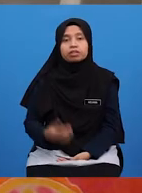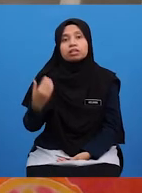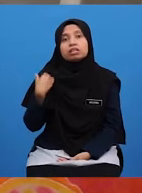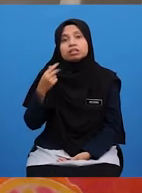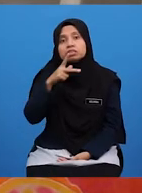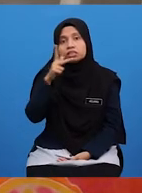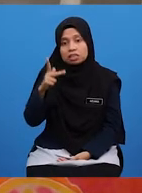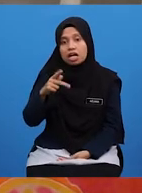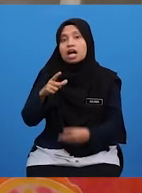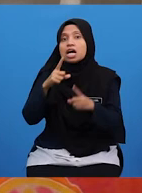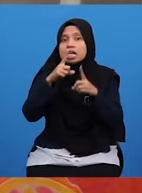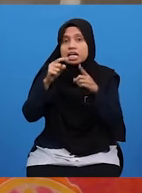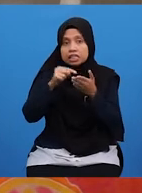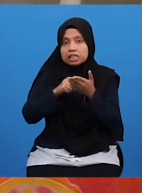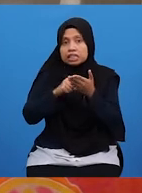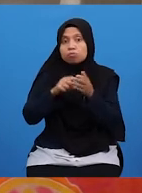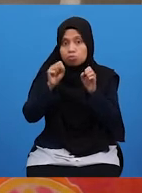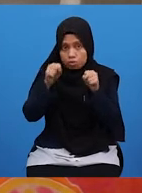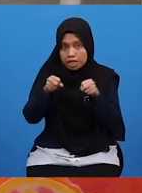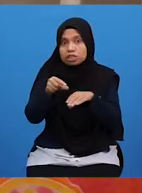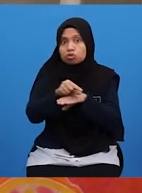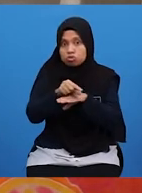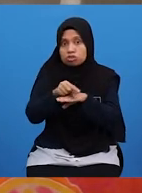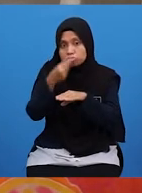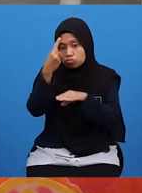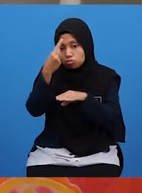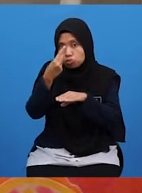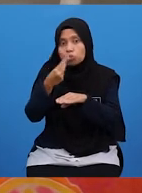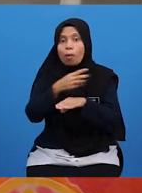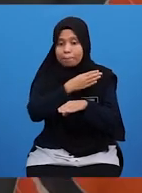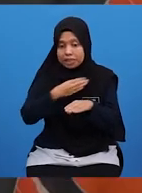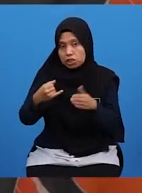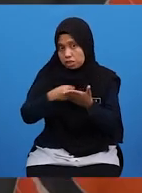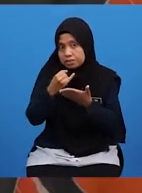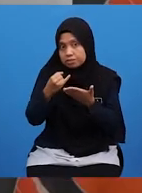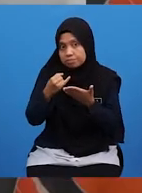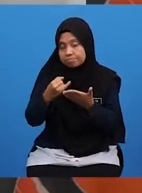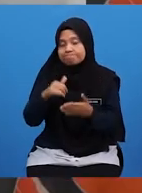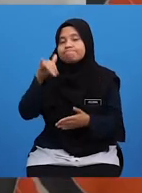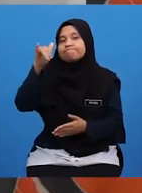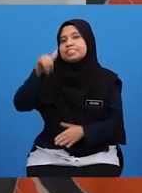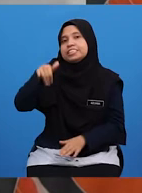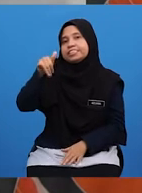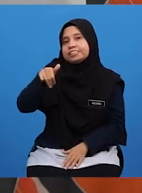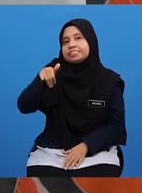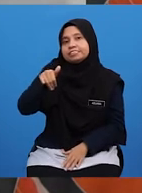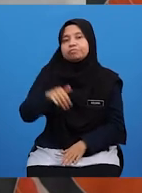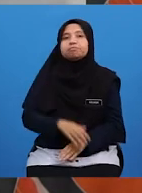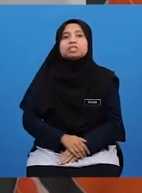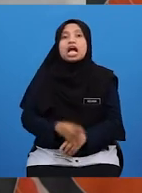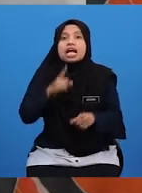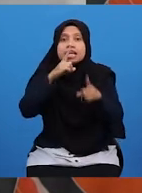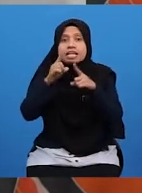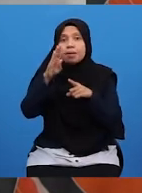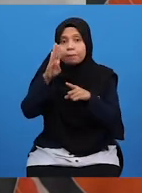Adakah lilin ini sesuai untuk digunakan bagi proses batik lukis? Ya, tepat sekali. Lilin